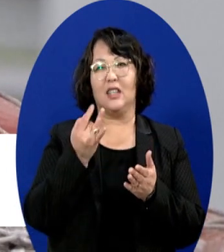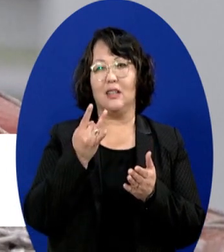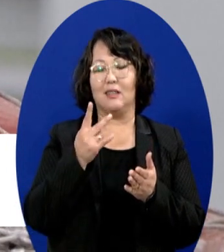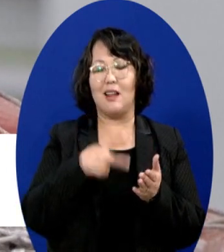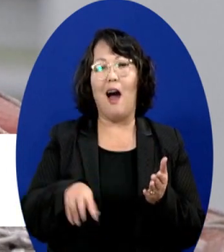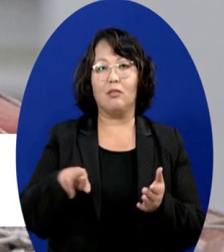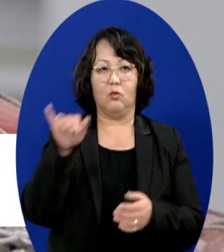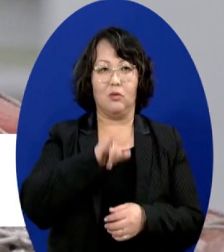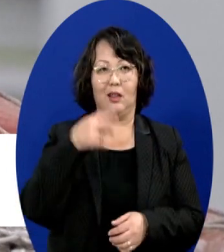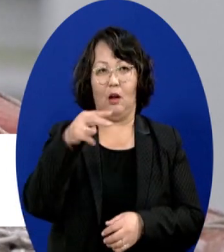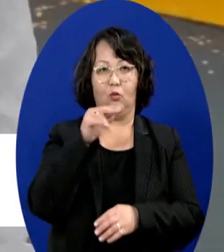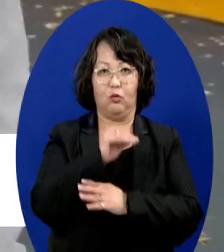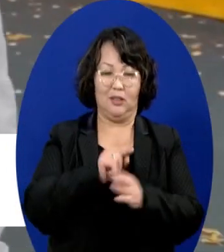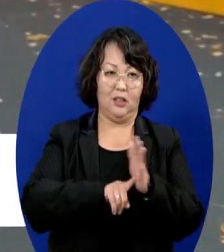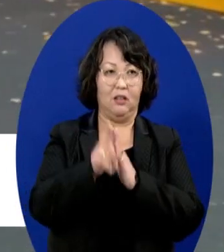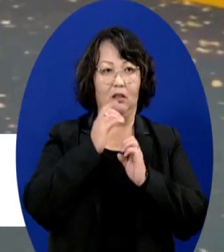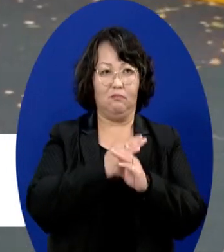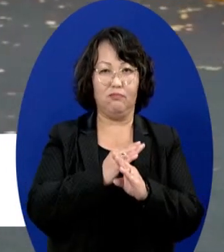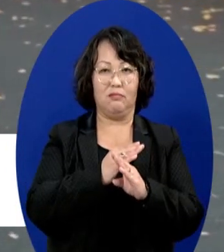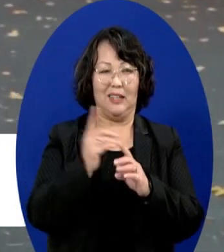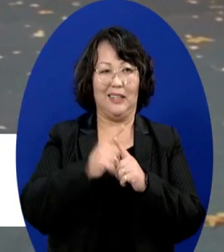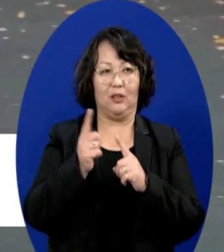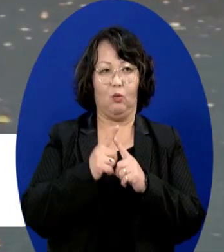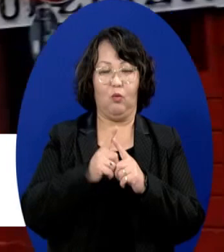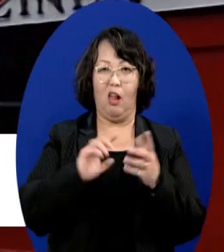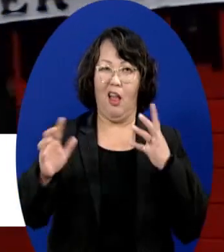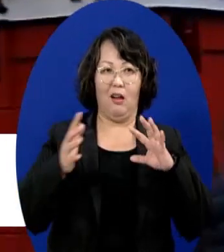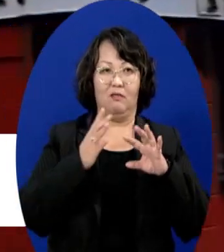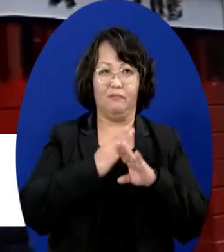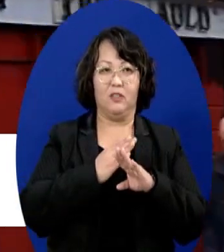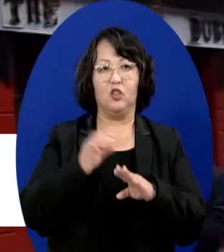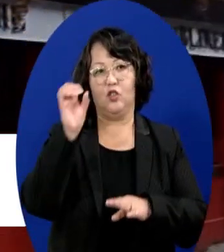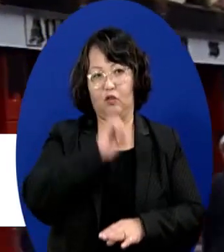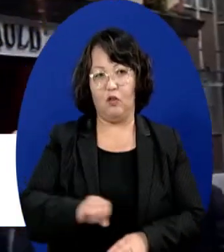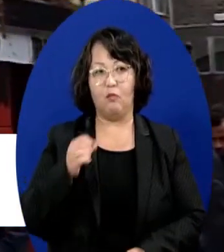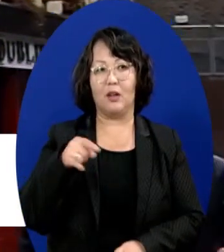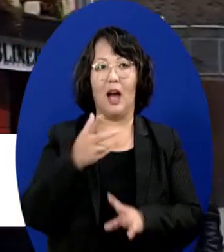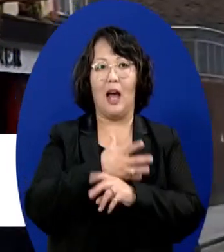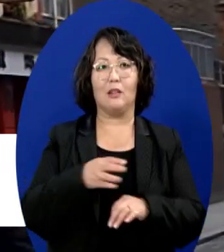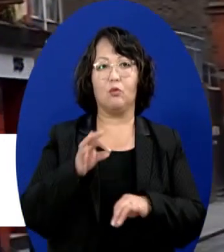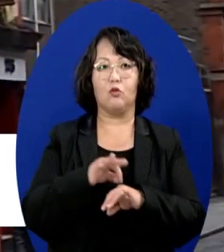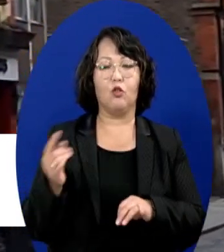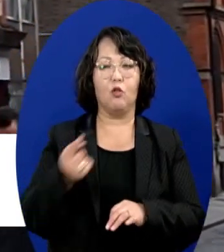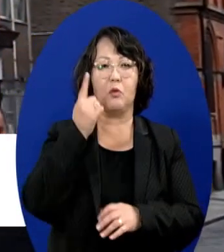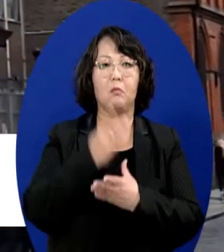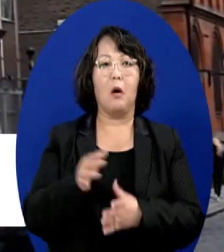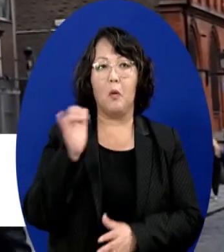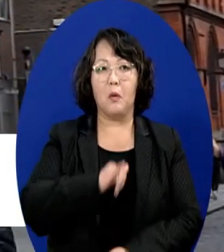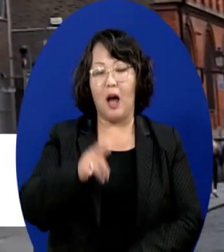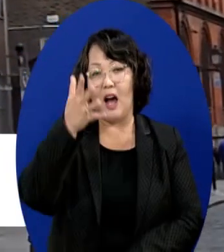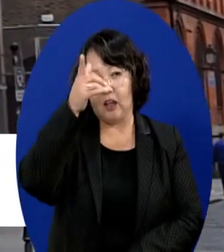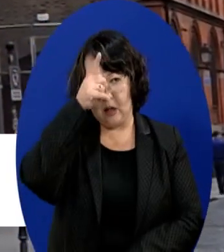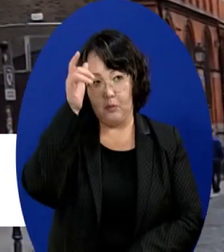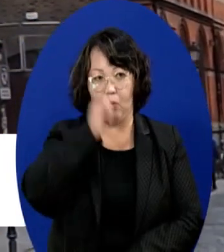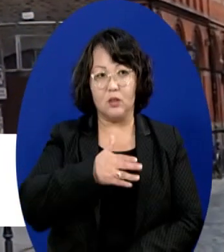5 гаригаас эхлэн хязгаарлалтын арга хэмжээг эрс чангатгаж байна. Европын халдвар өндөртэй байгаа орнуудын нэг болох Герман